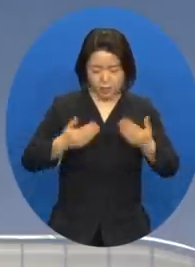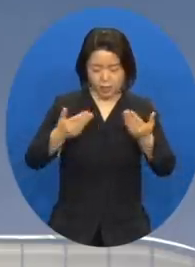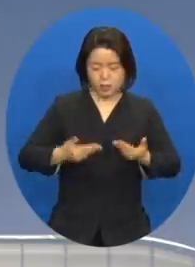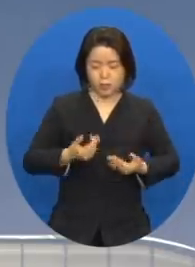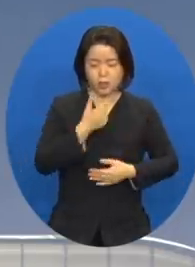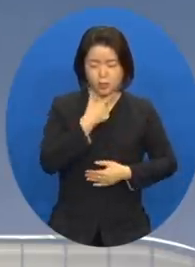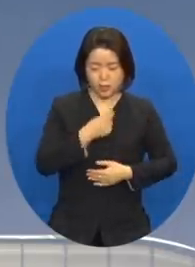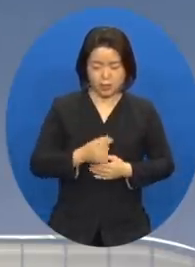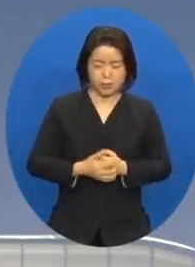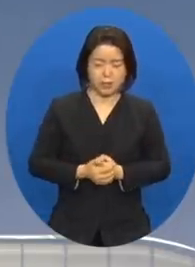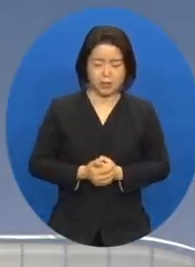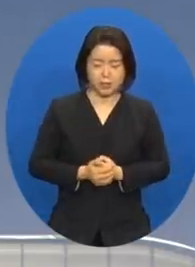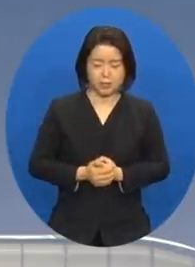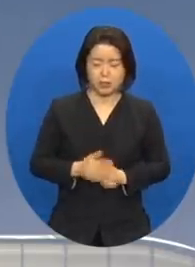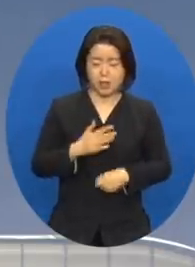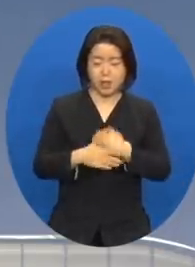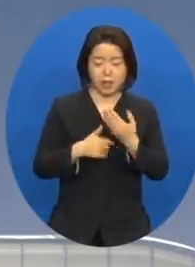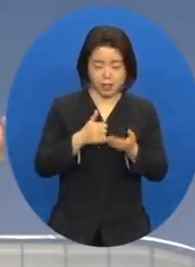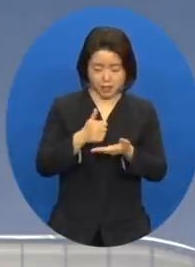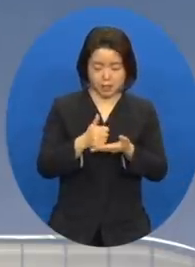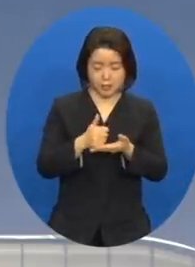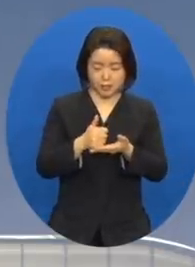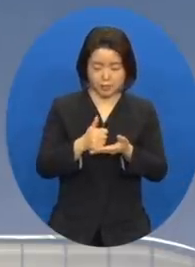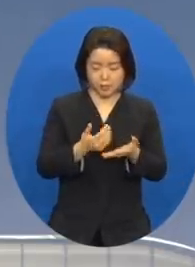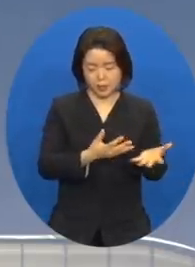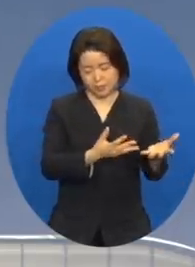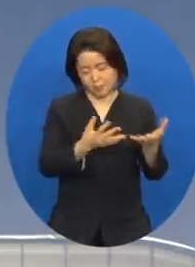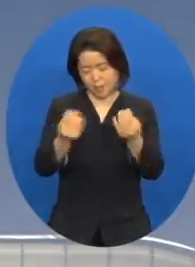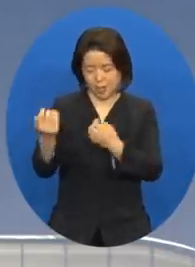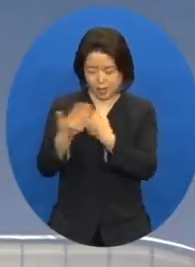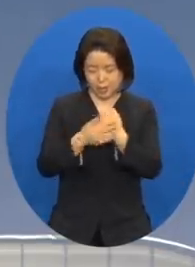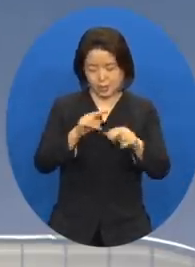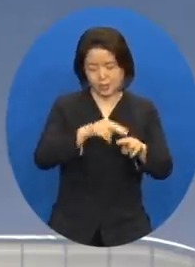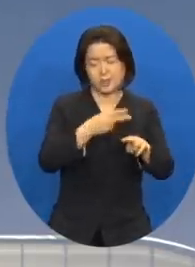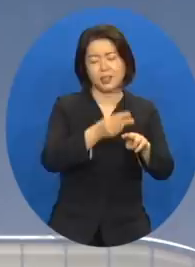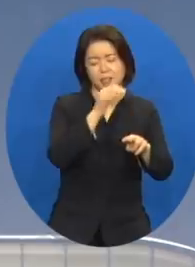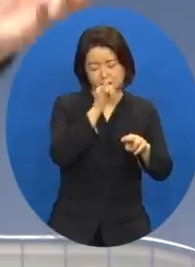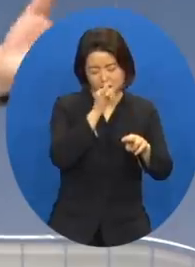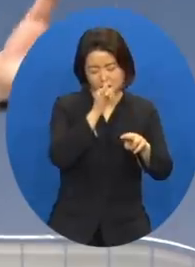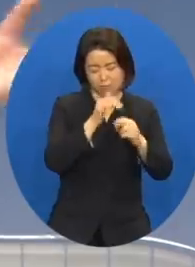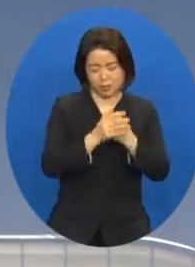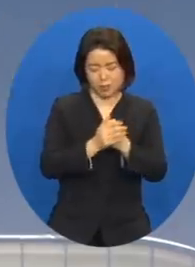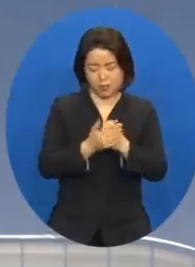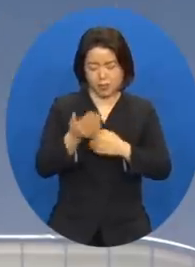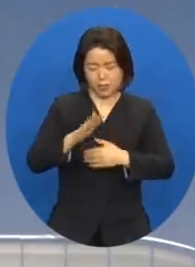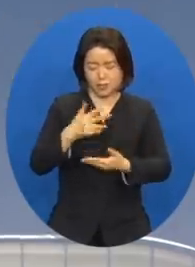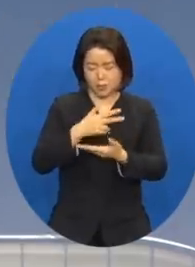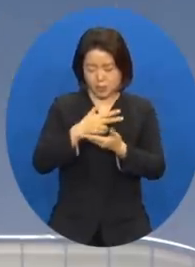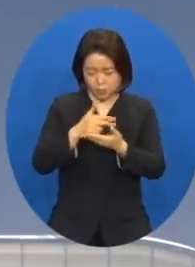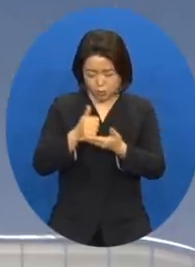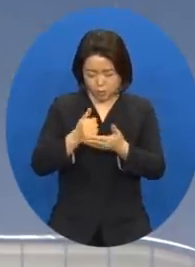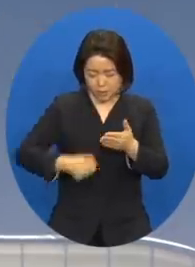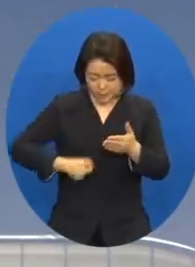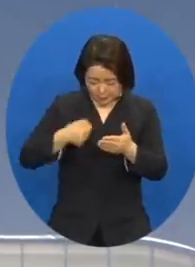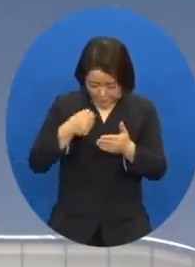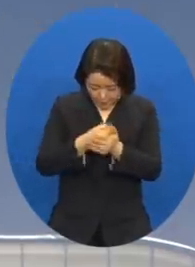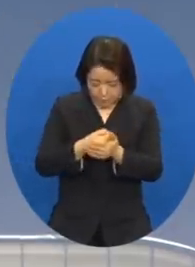원합니다. 하나님, 수많은 은사들이 있지만 주님이 결정하셔서 주실 줄